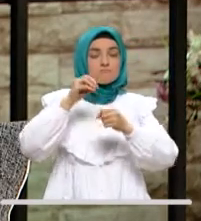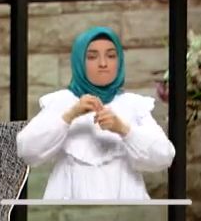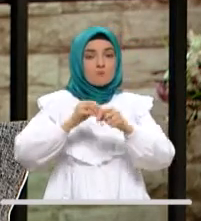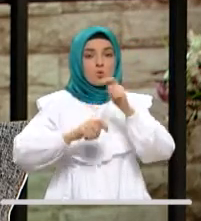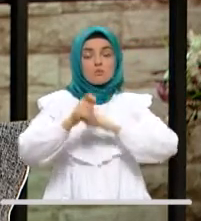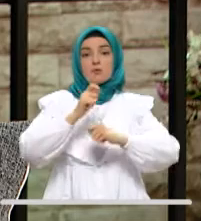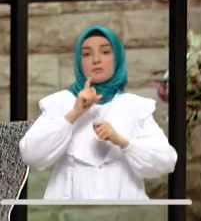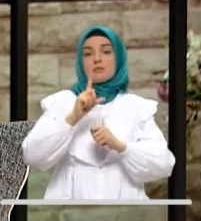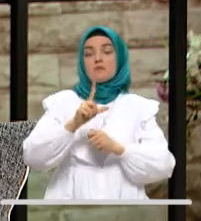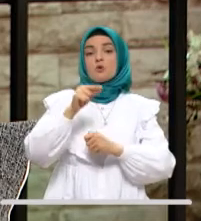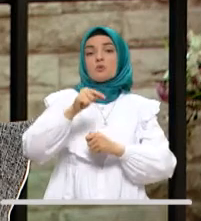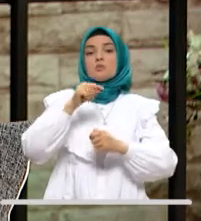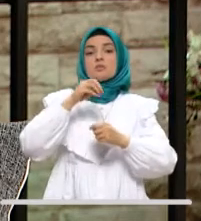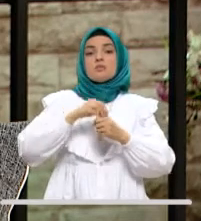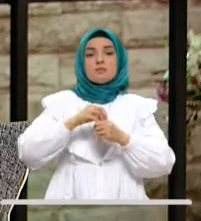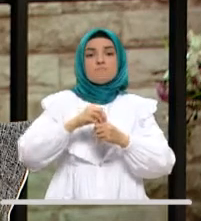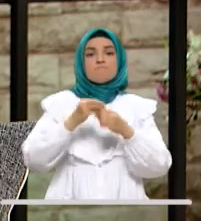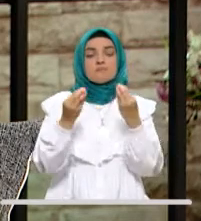Önemli olan işlemi iyi yapabilmeniz.